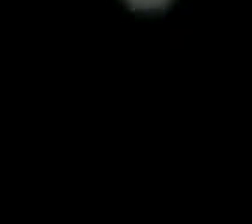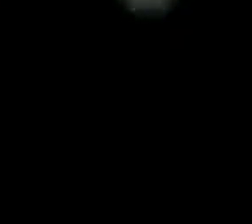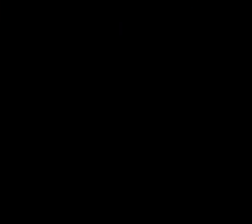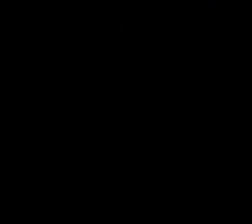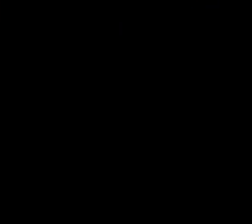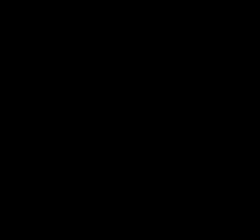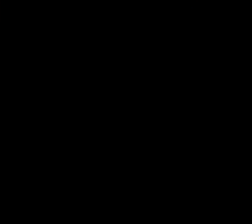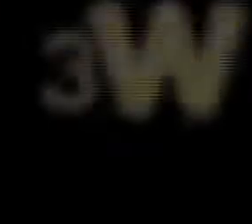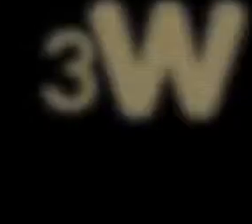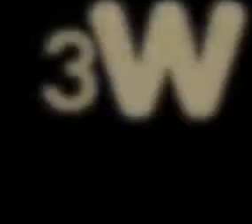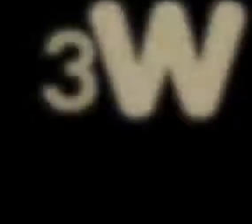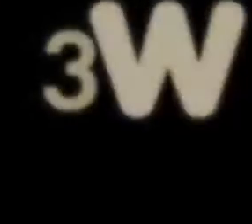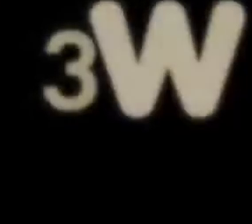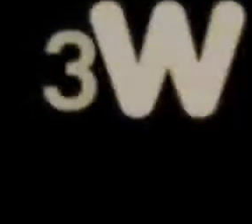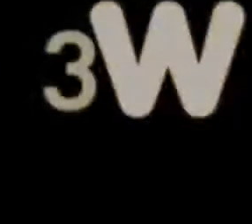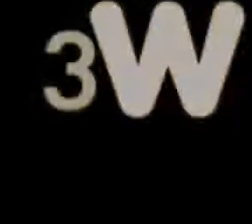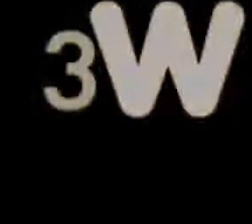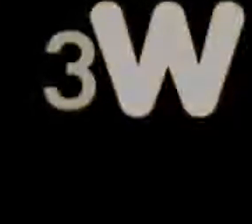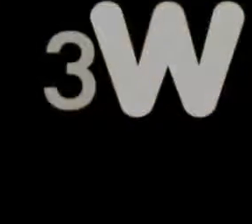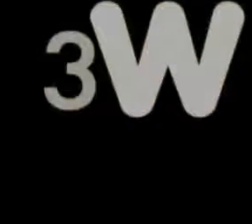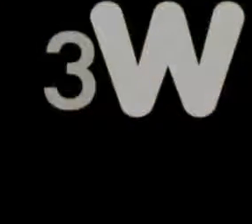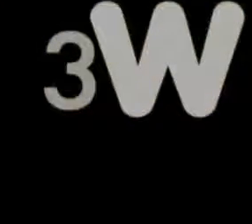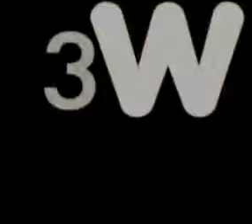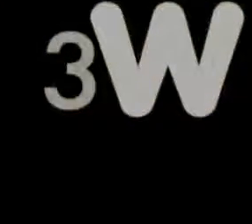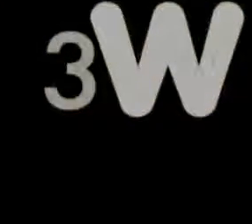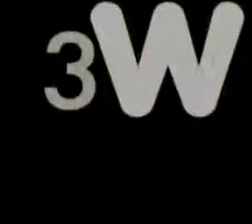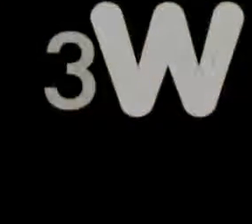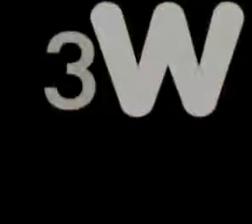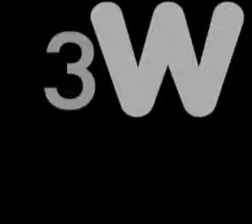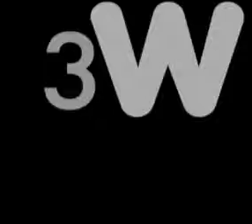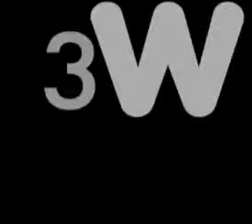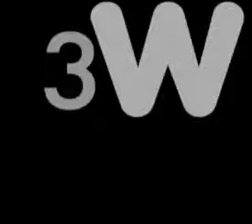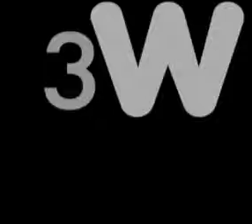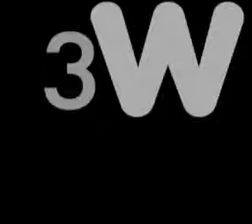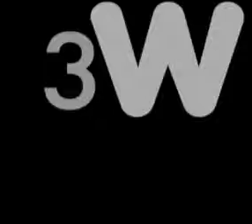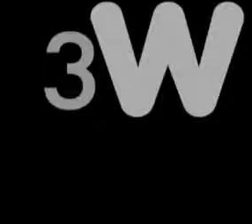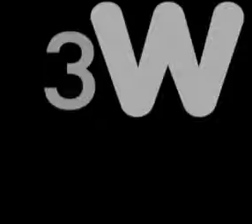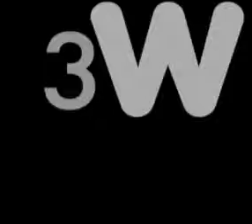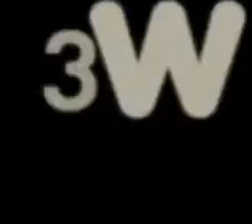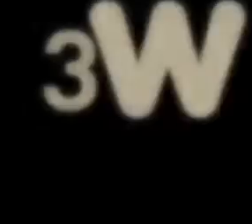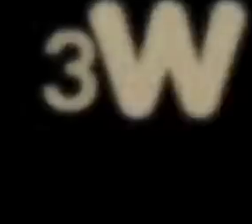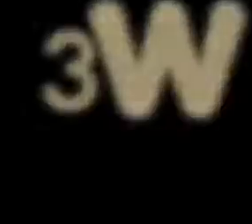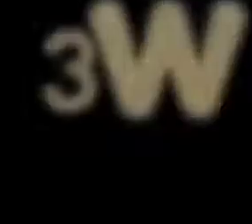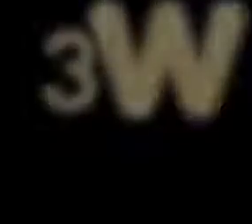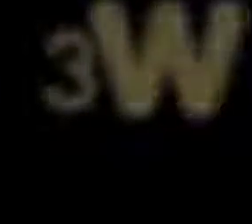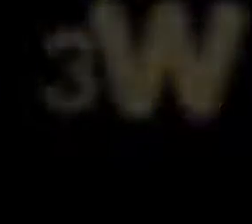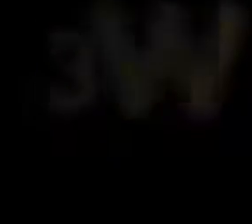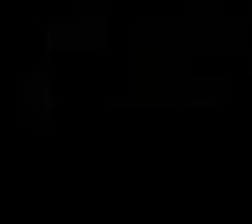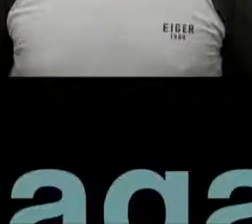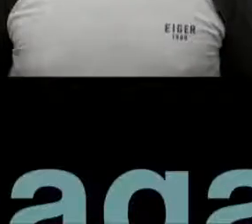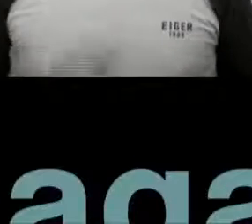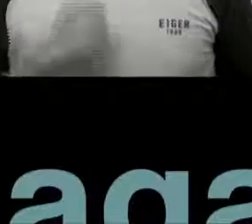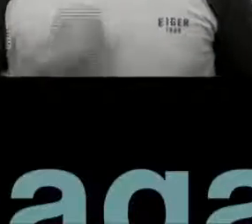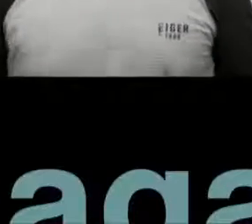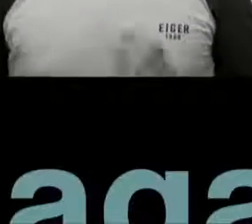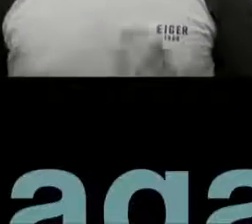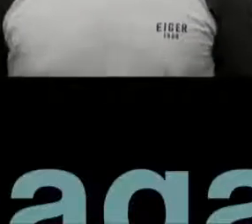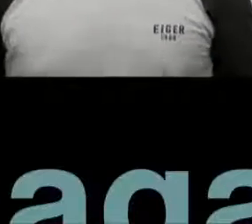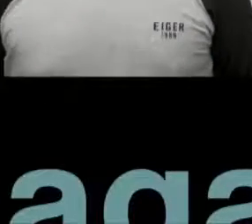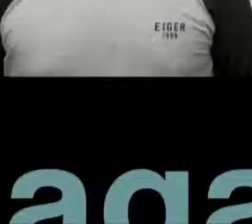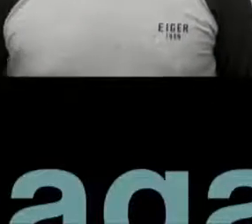sehari-hari dengan tiga wajib wajib wajib wajib imut